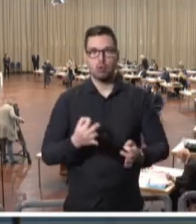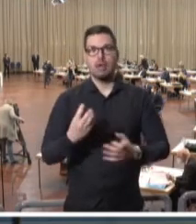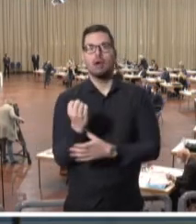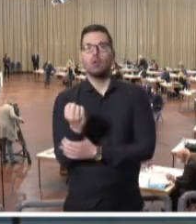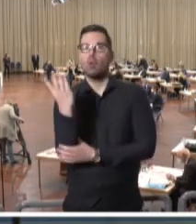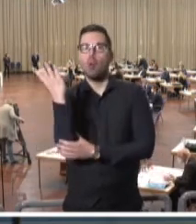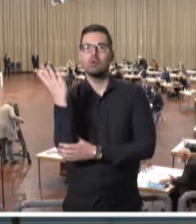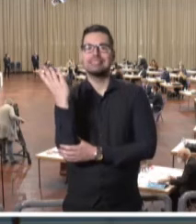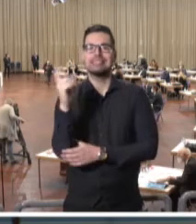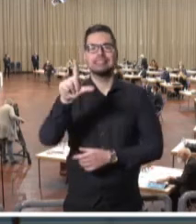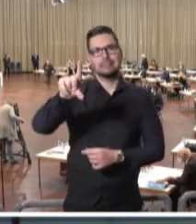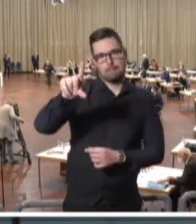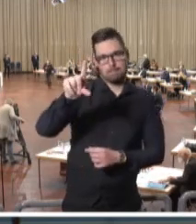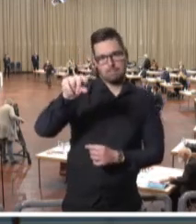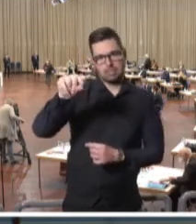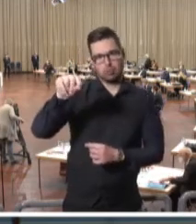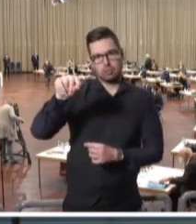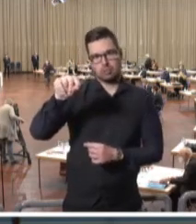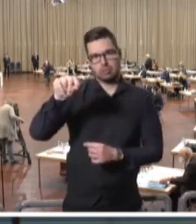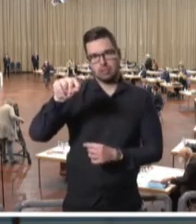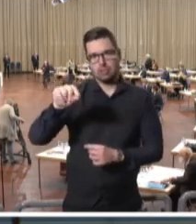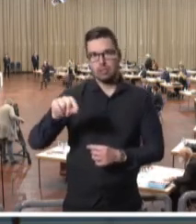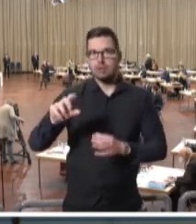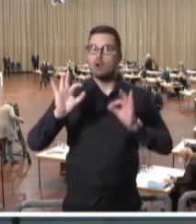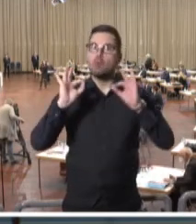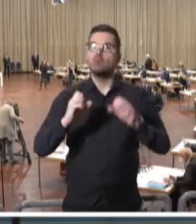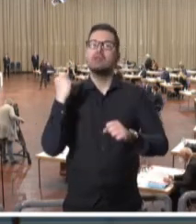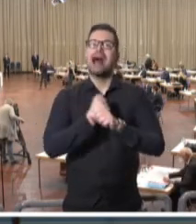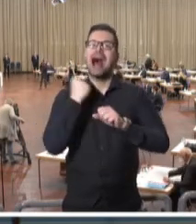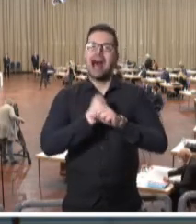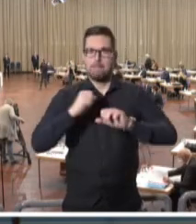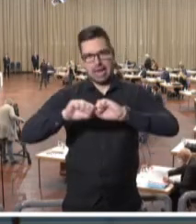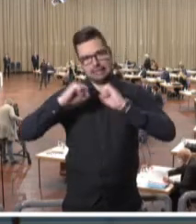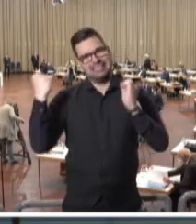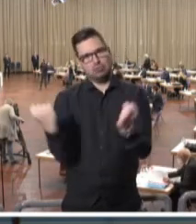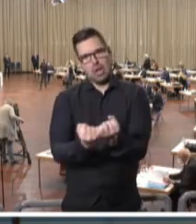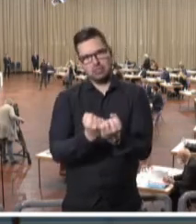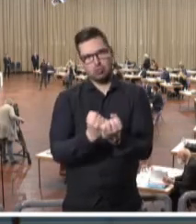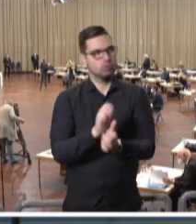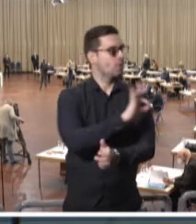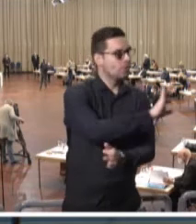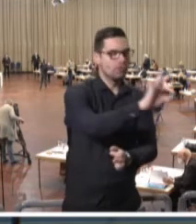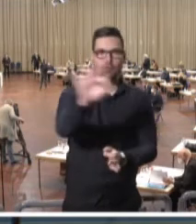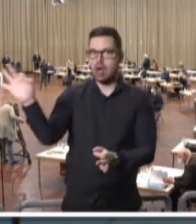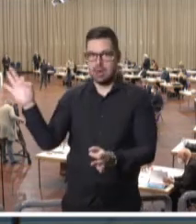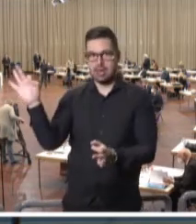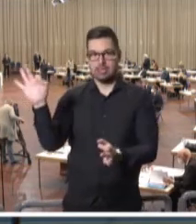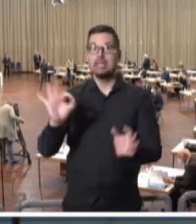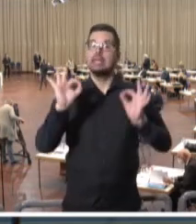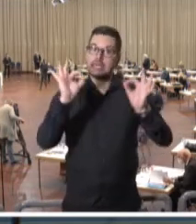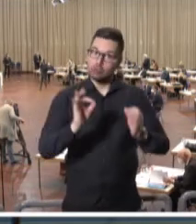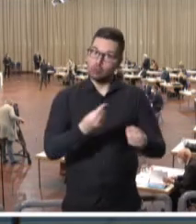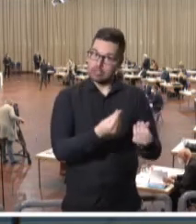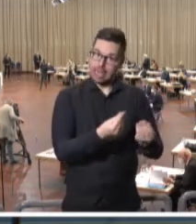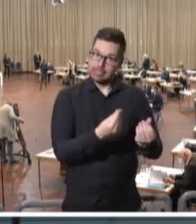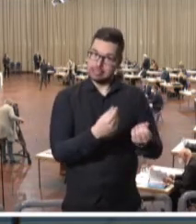Rosen stehen dabei für faire Arbeitsbedingungen, dafür, dass man auf der einen Seite genug Geld bekommt